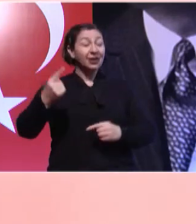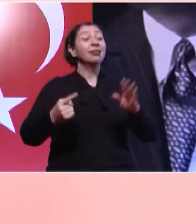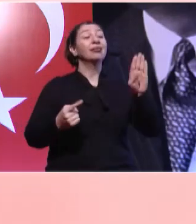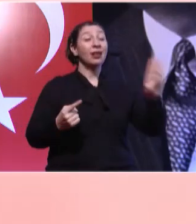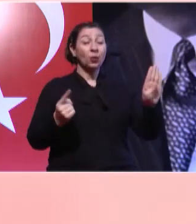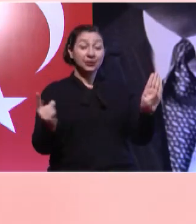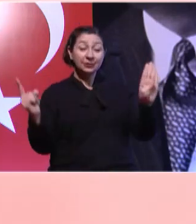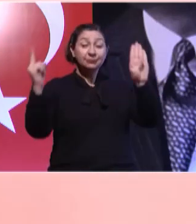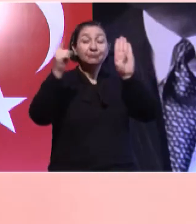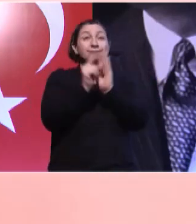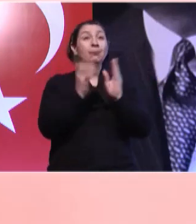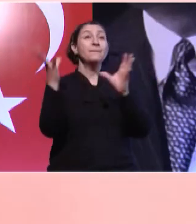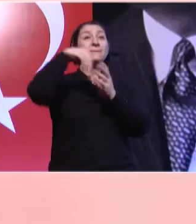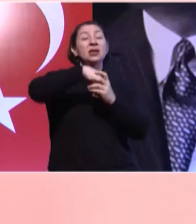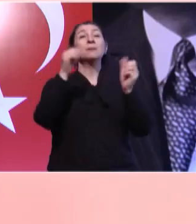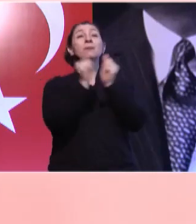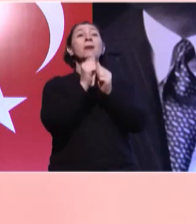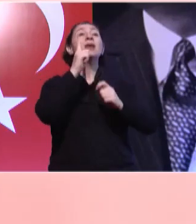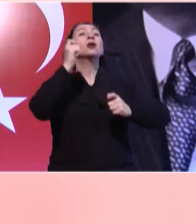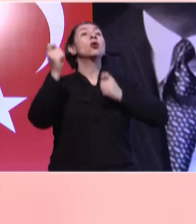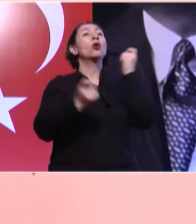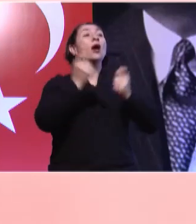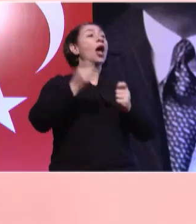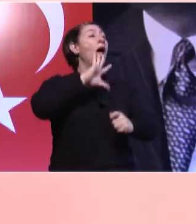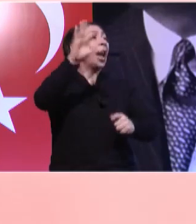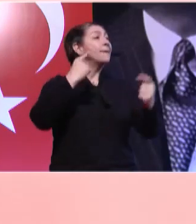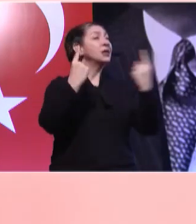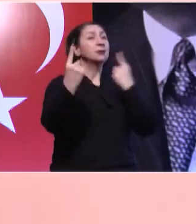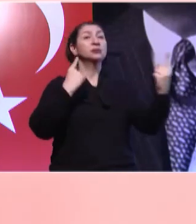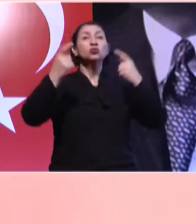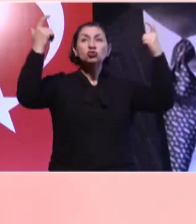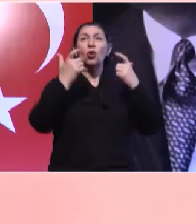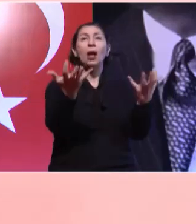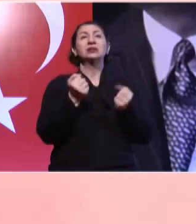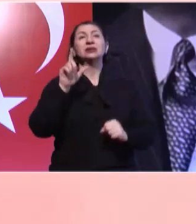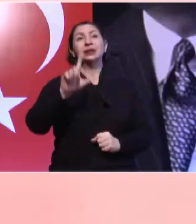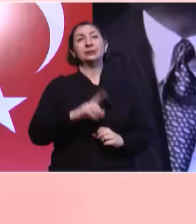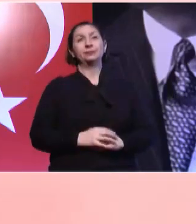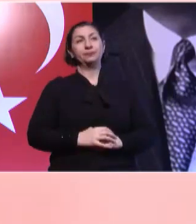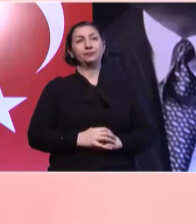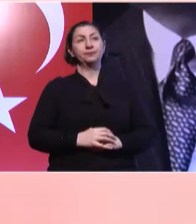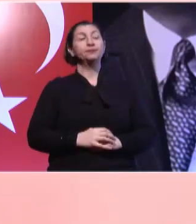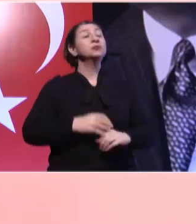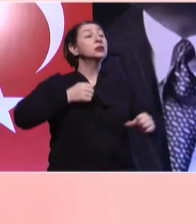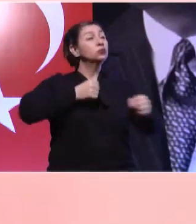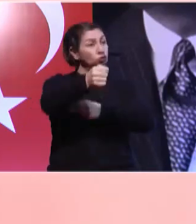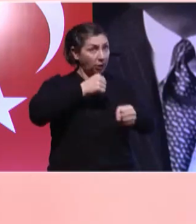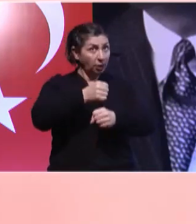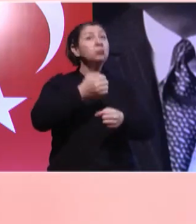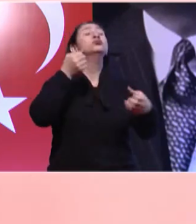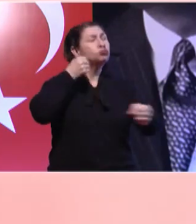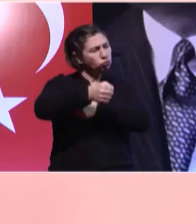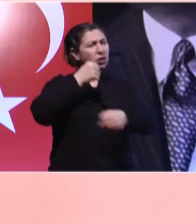demokrasiyle taçlandırmak gibi bir görevi her birimizin tek tek üstlenmesi lazım. Mücadele ise